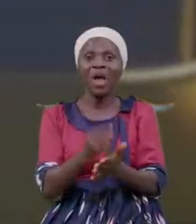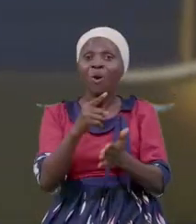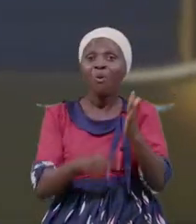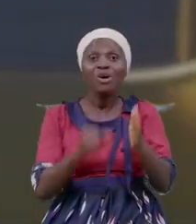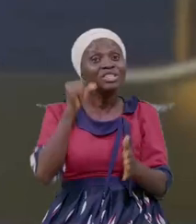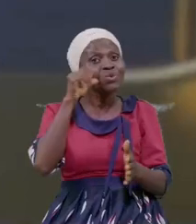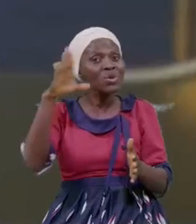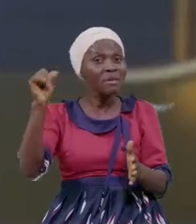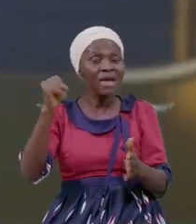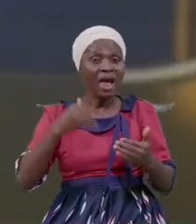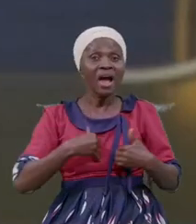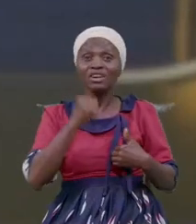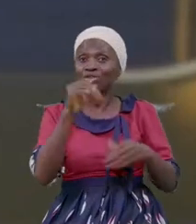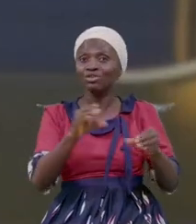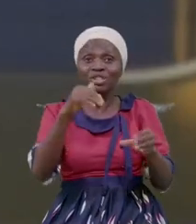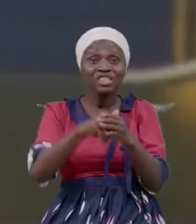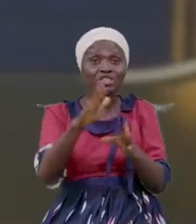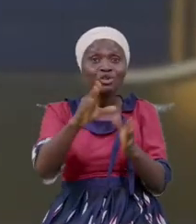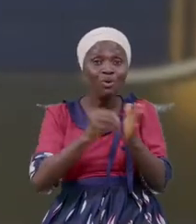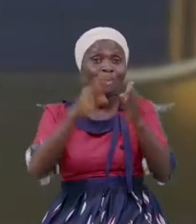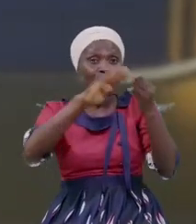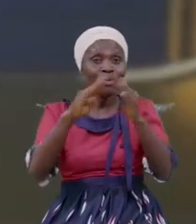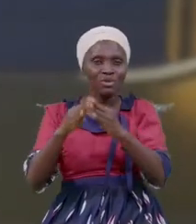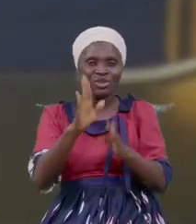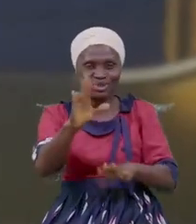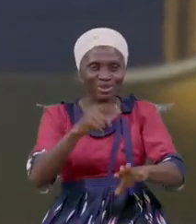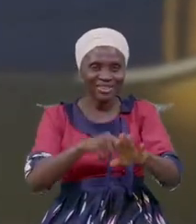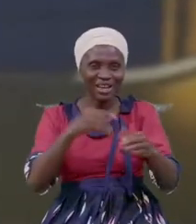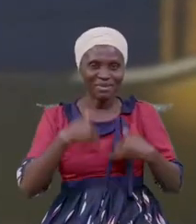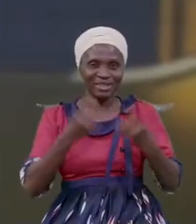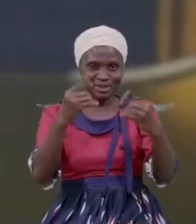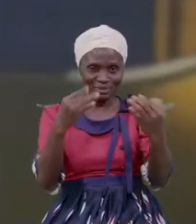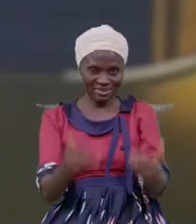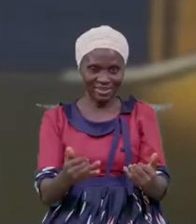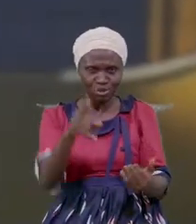communauté l'heure a sonné maintenant lève-toi manifeste-toi